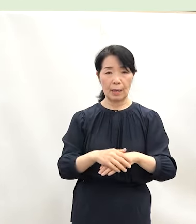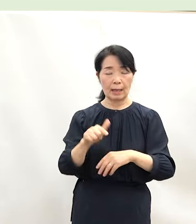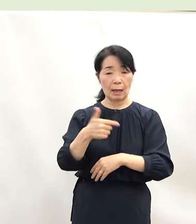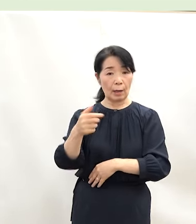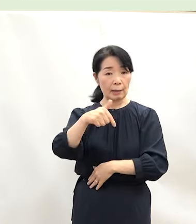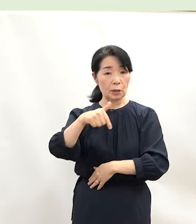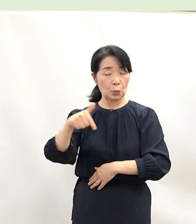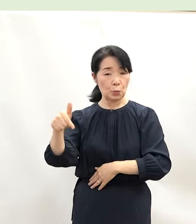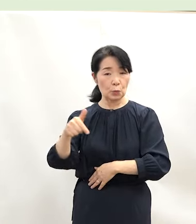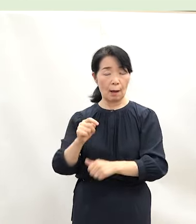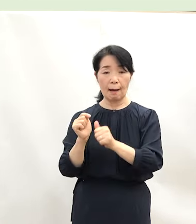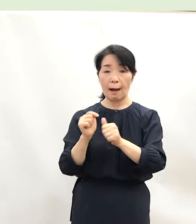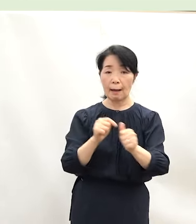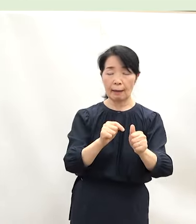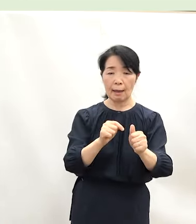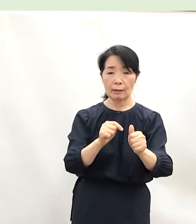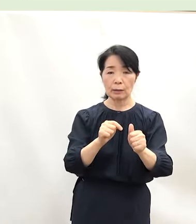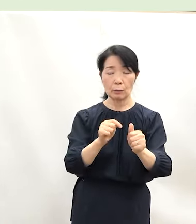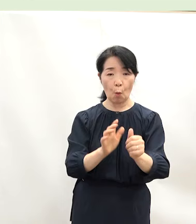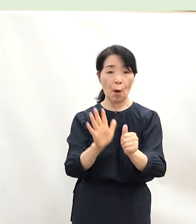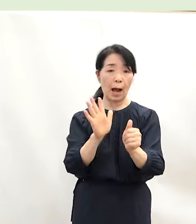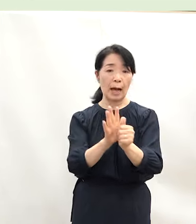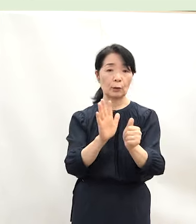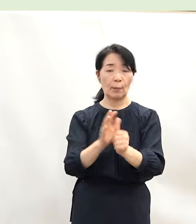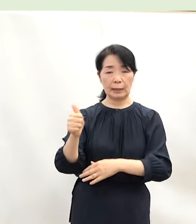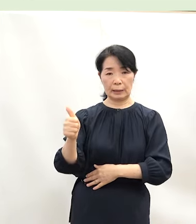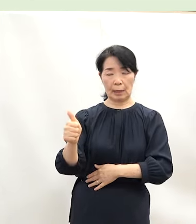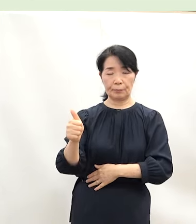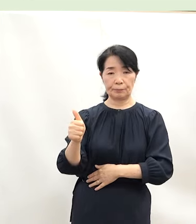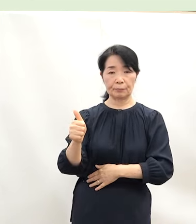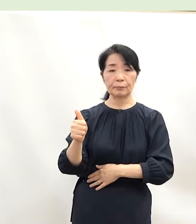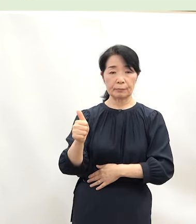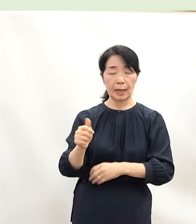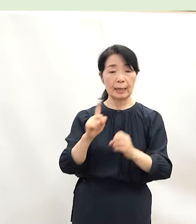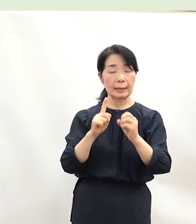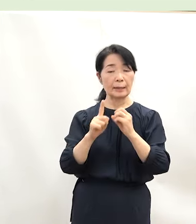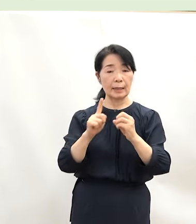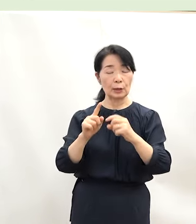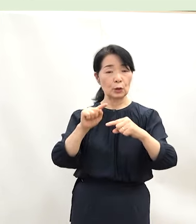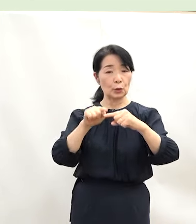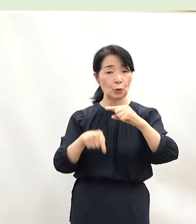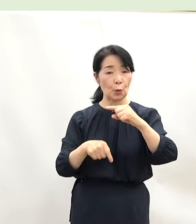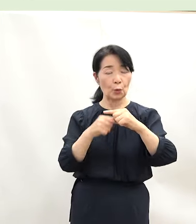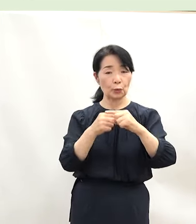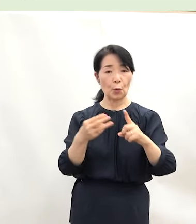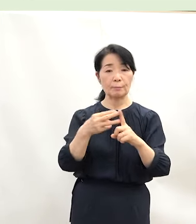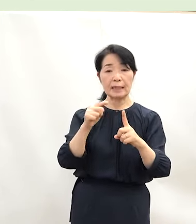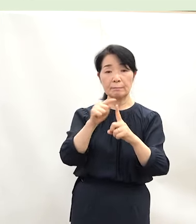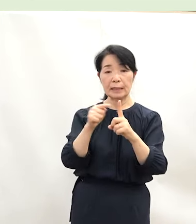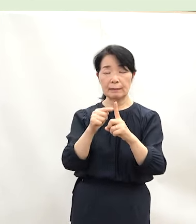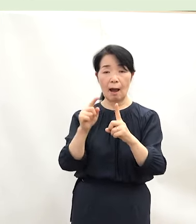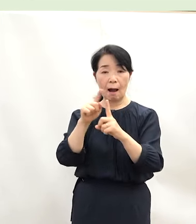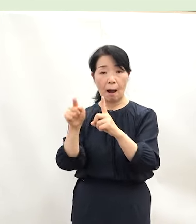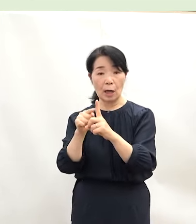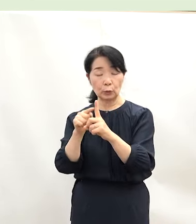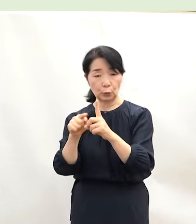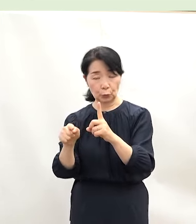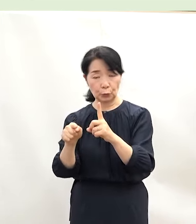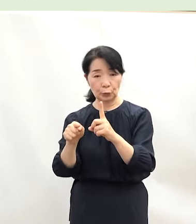アドバイザーとして、デジタル庁窓口 PPR アドバイザーの、深谷市の斉